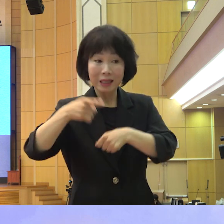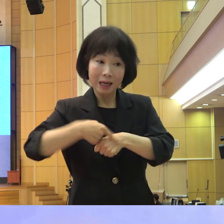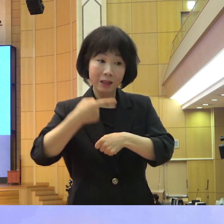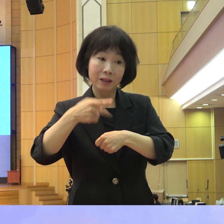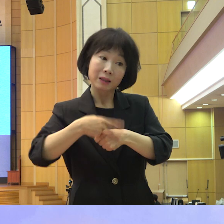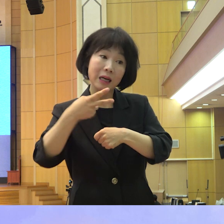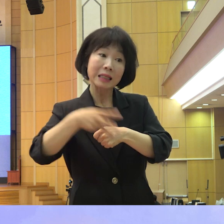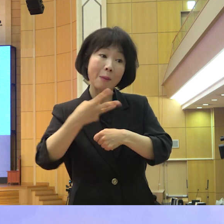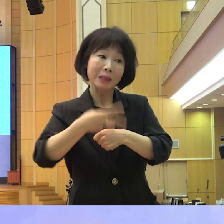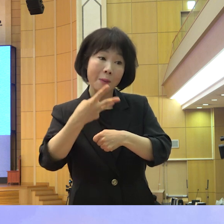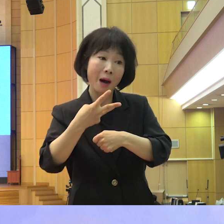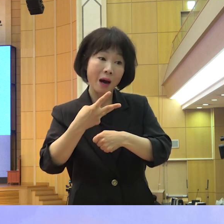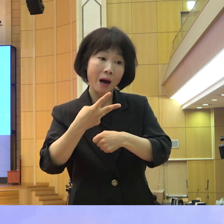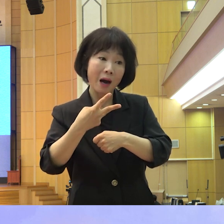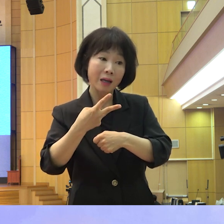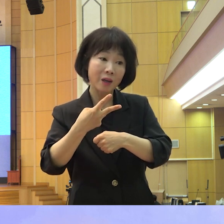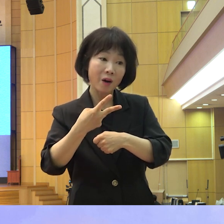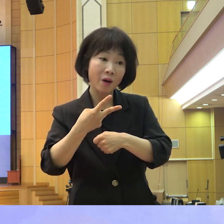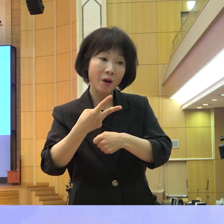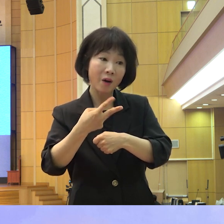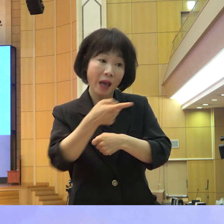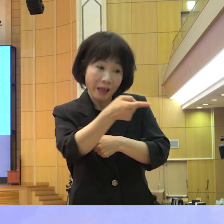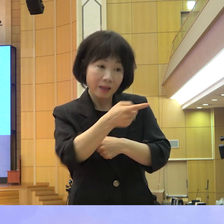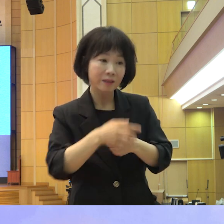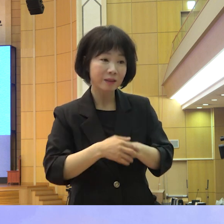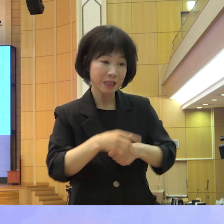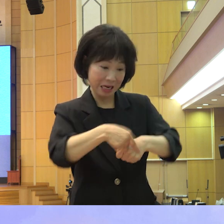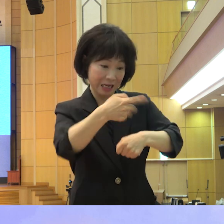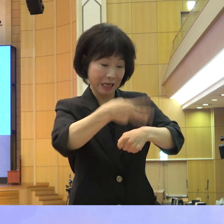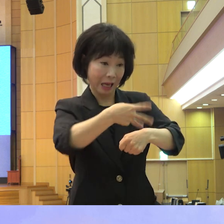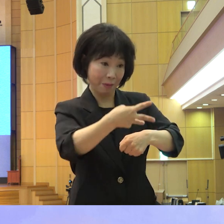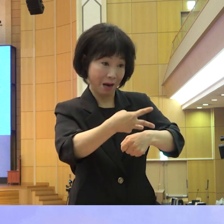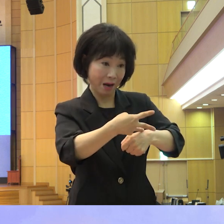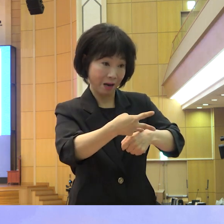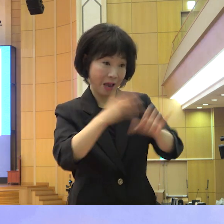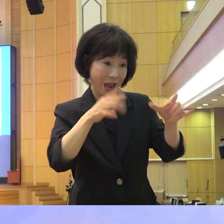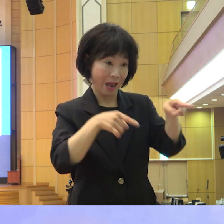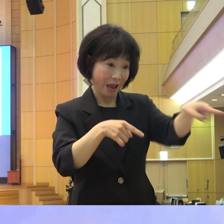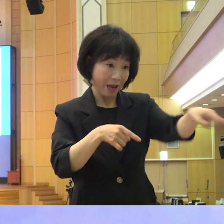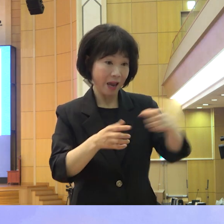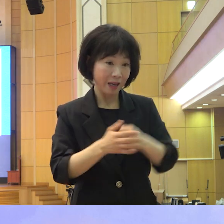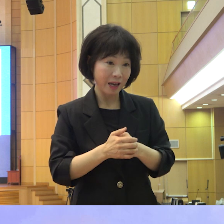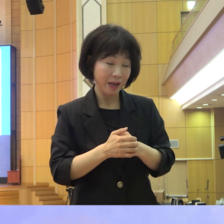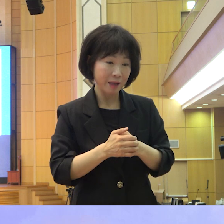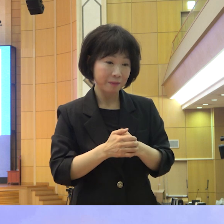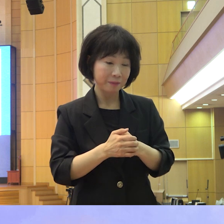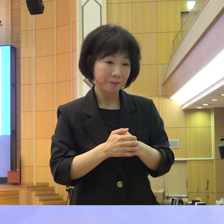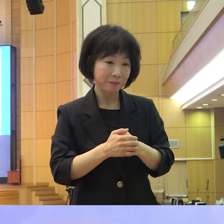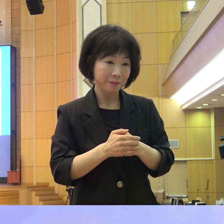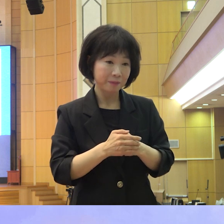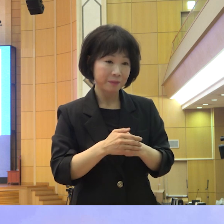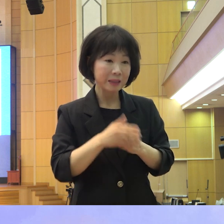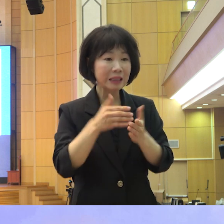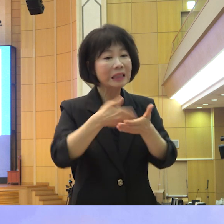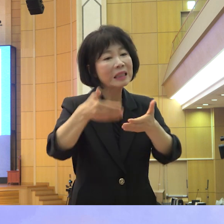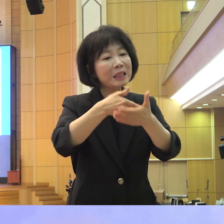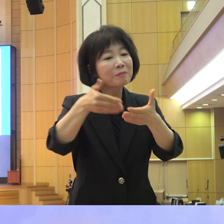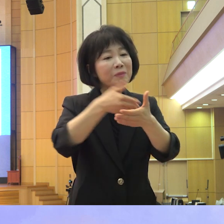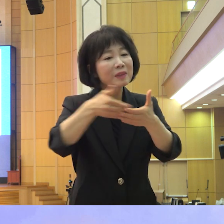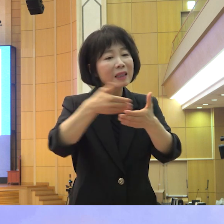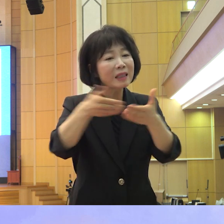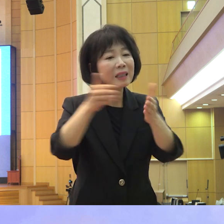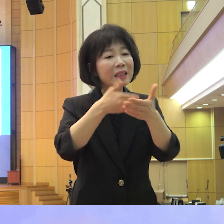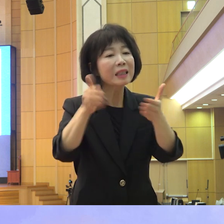1학년부터 3학년까지의 어린이들에게는 요렇게 약간 이렇게 핑크 색깔 책이라고 그러는데, 요거 띄워주세요.